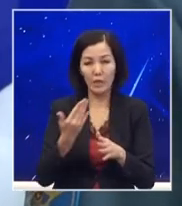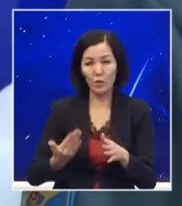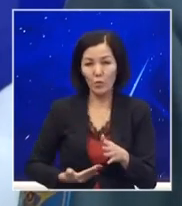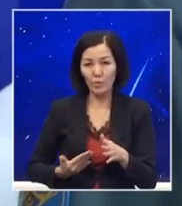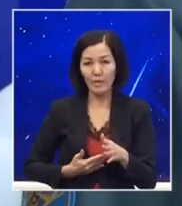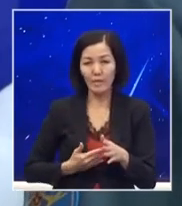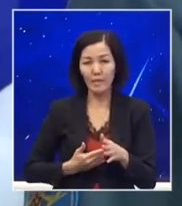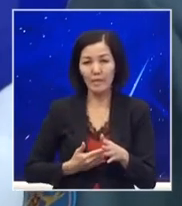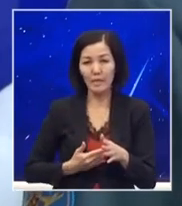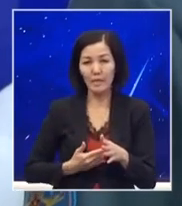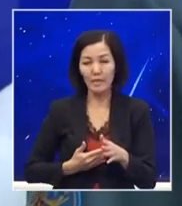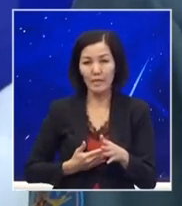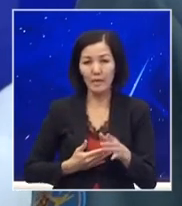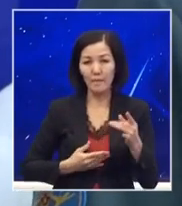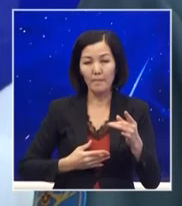материалдарды жарыққа шығаруға